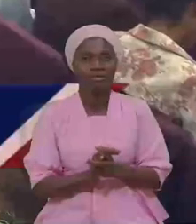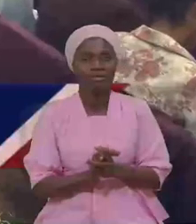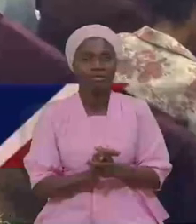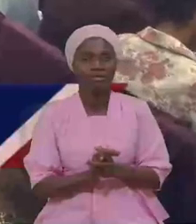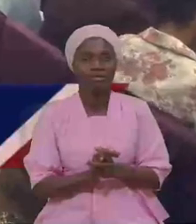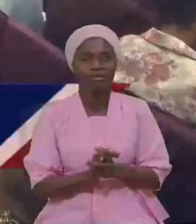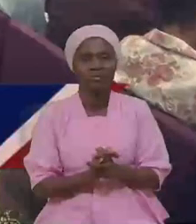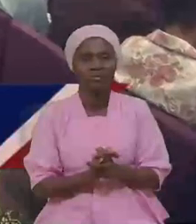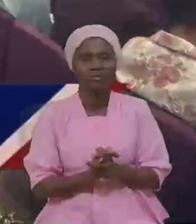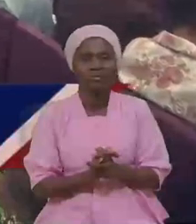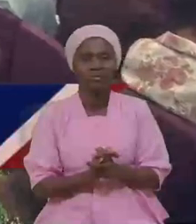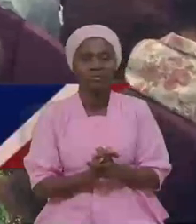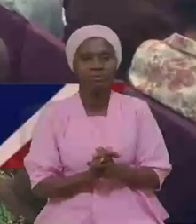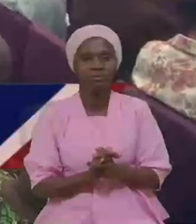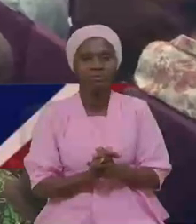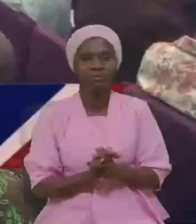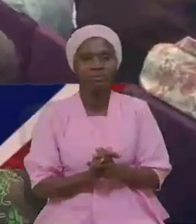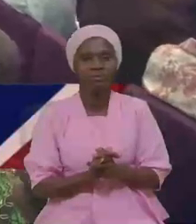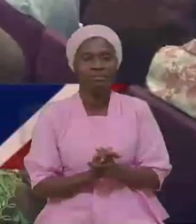chapitre 8.